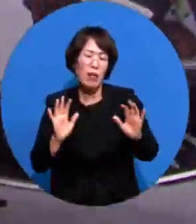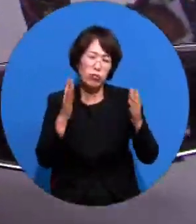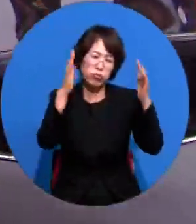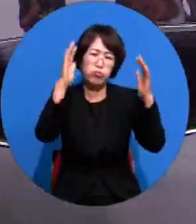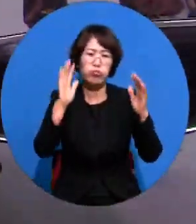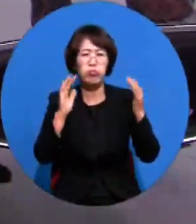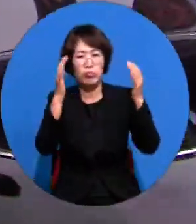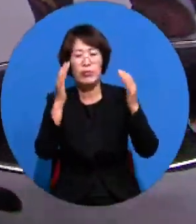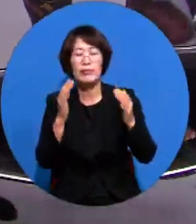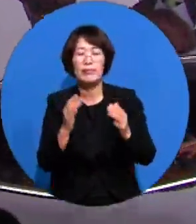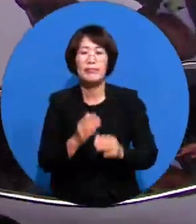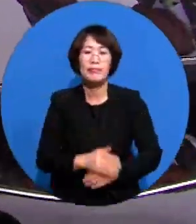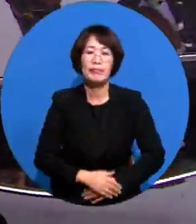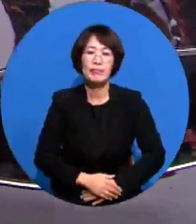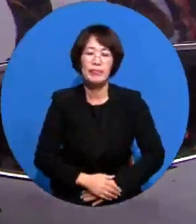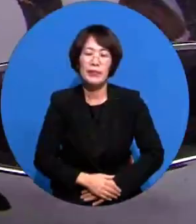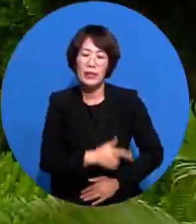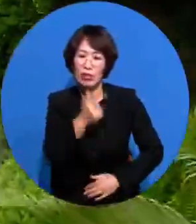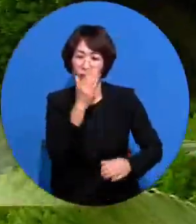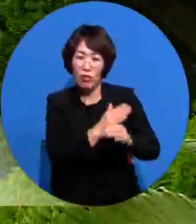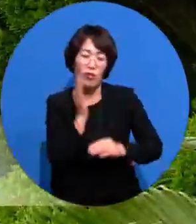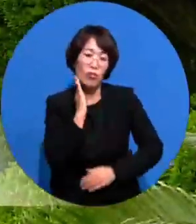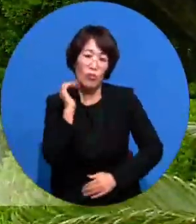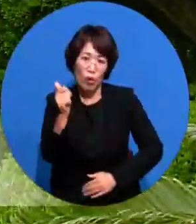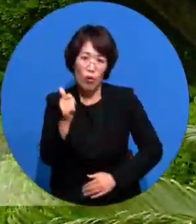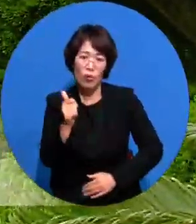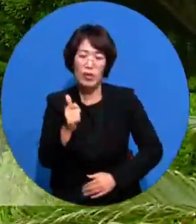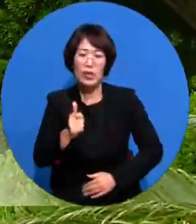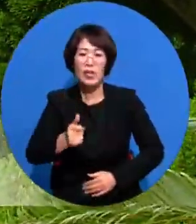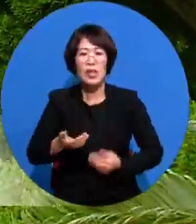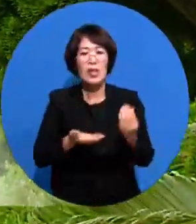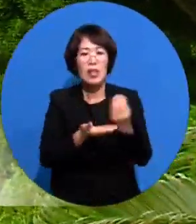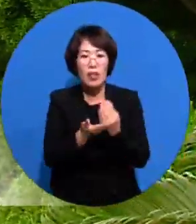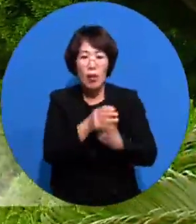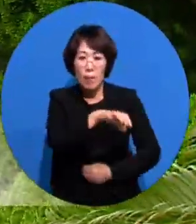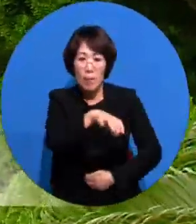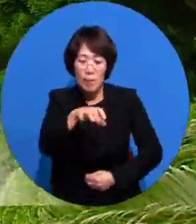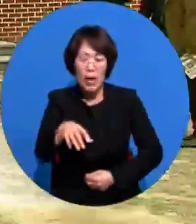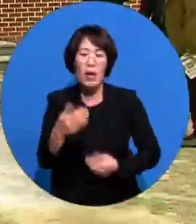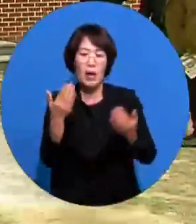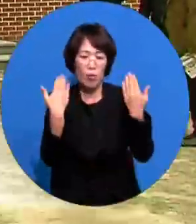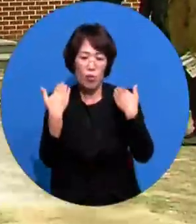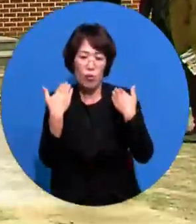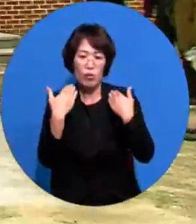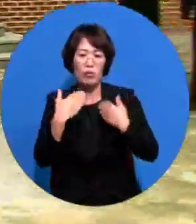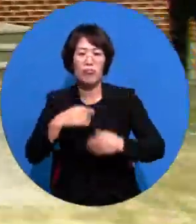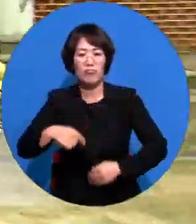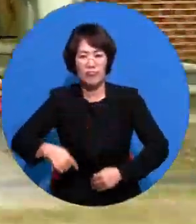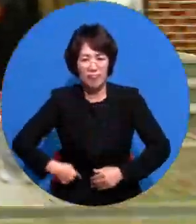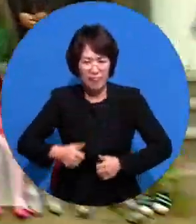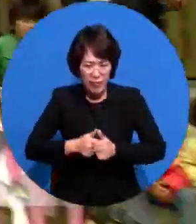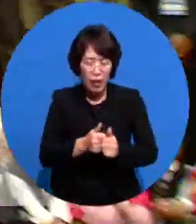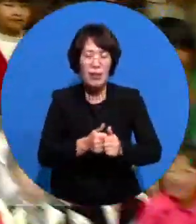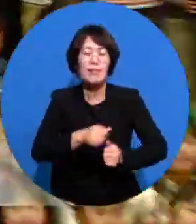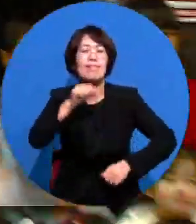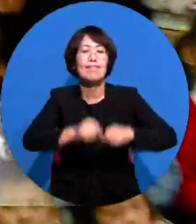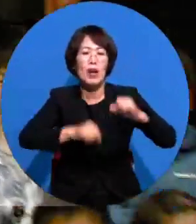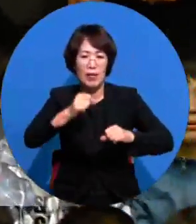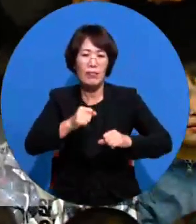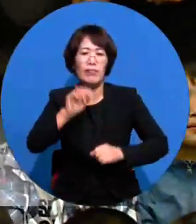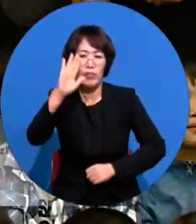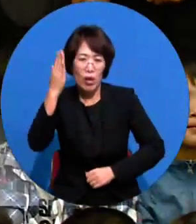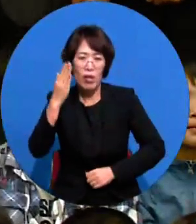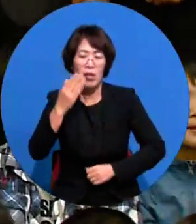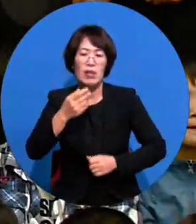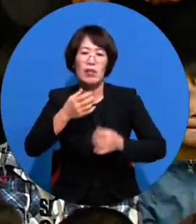받습니다. 김 전 대통령은 하이도 섬마을 작은 학교에서 행동하는 양심이 돼줄 것을